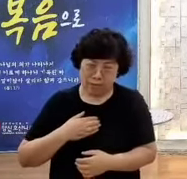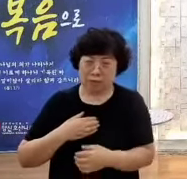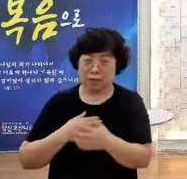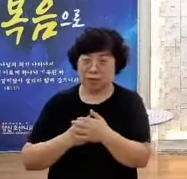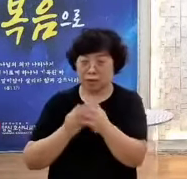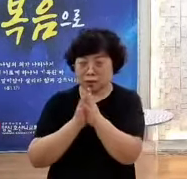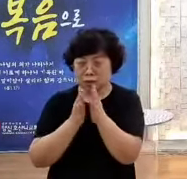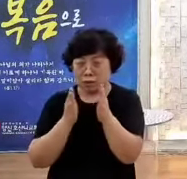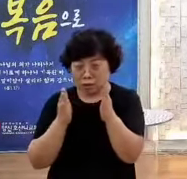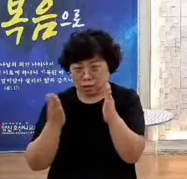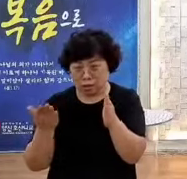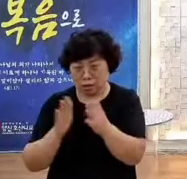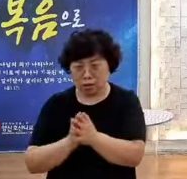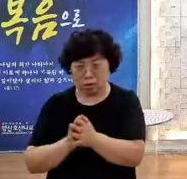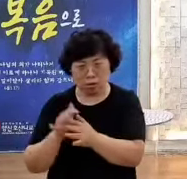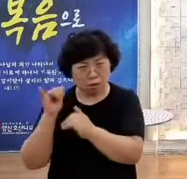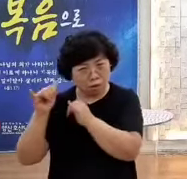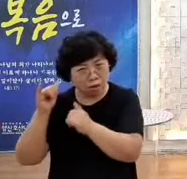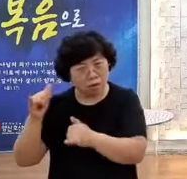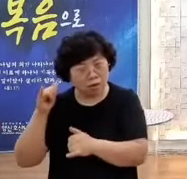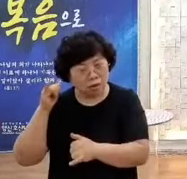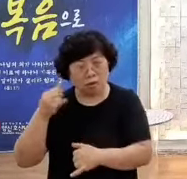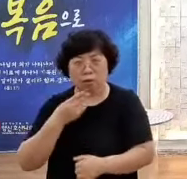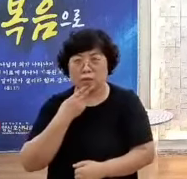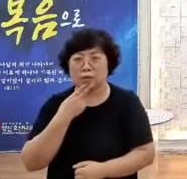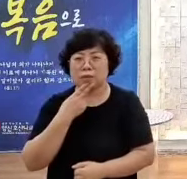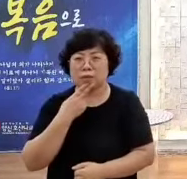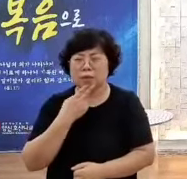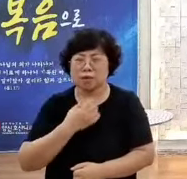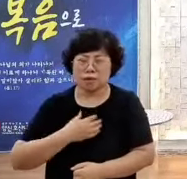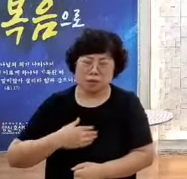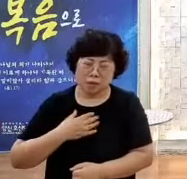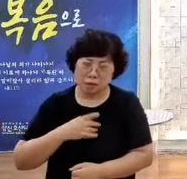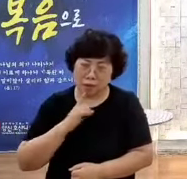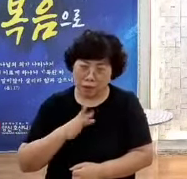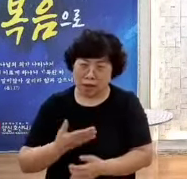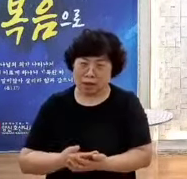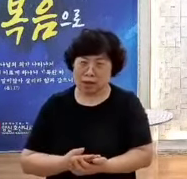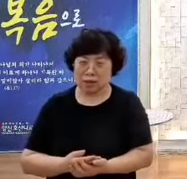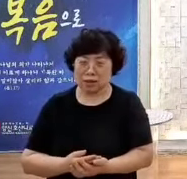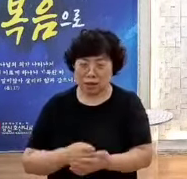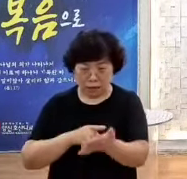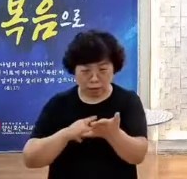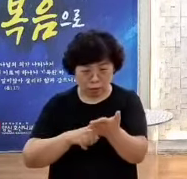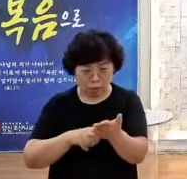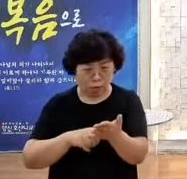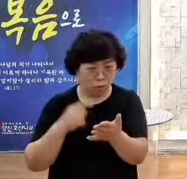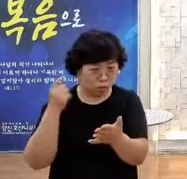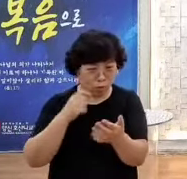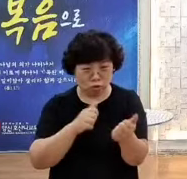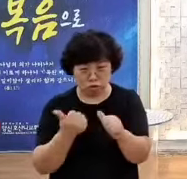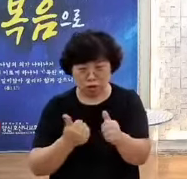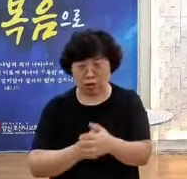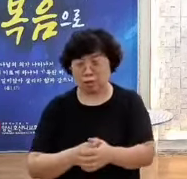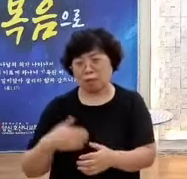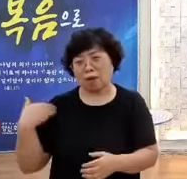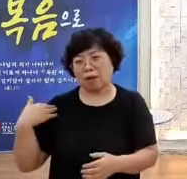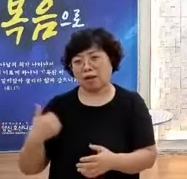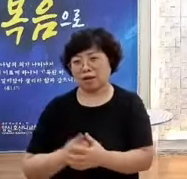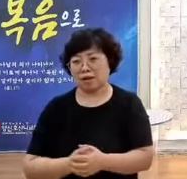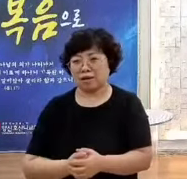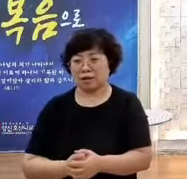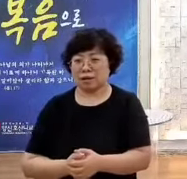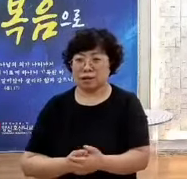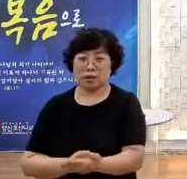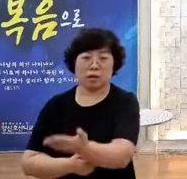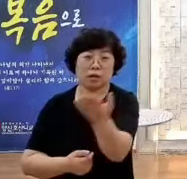마음이, 오늘 이 예배에 참 지장이 없어야 될 텐데 이런 마음부터 생각해요. 여러분들 마찬가지 아닙니까?